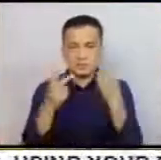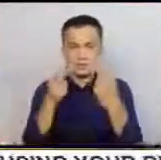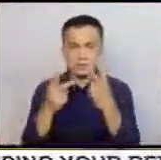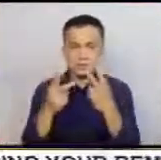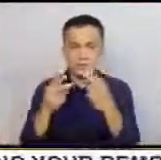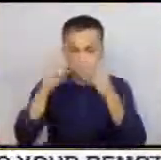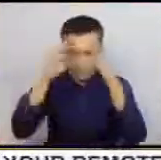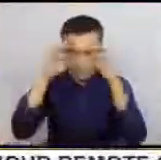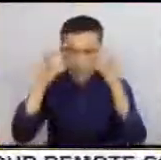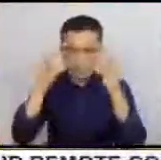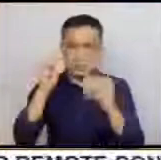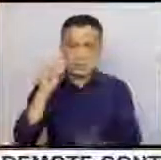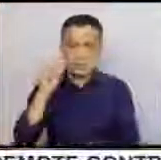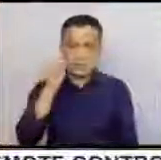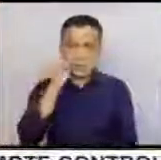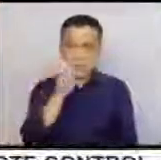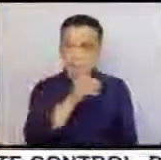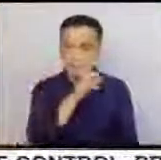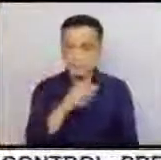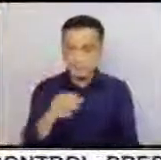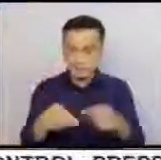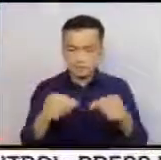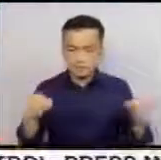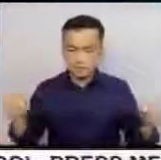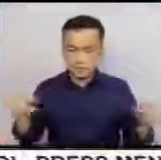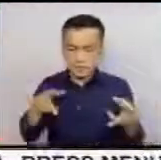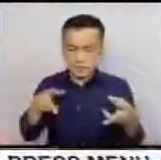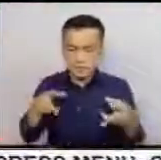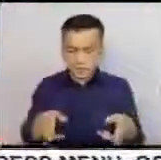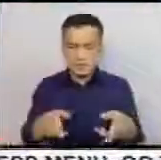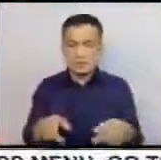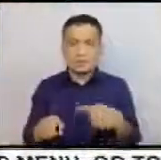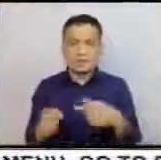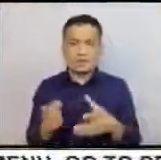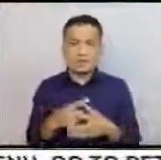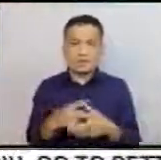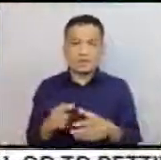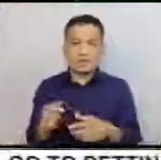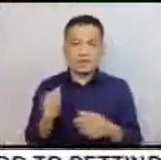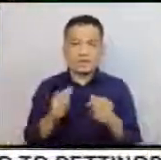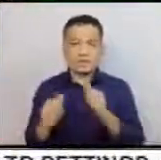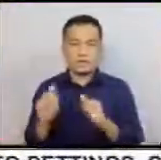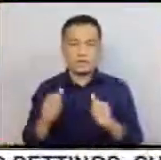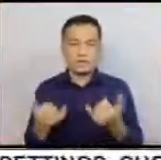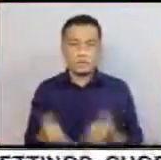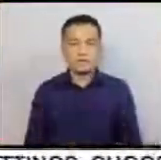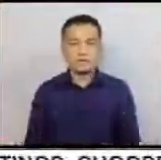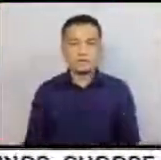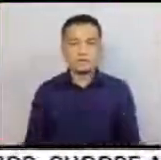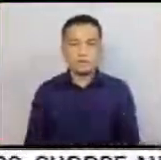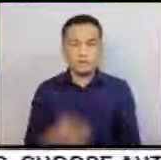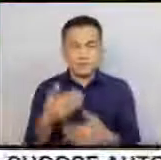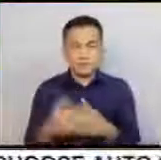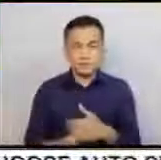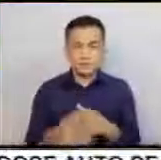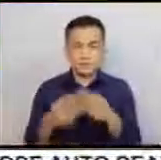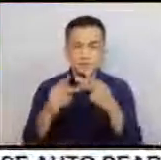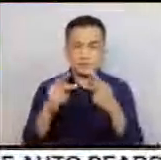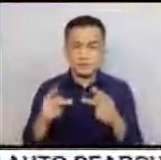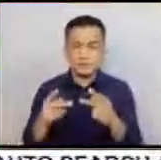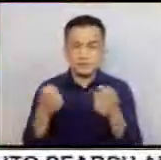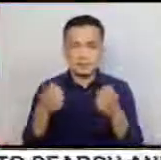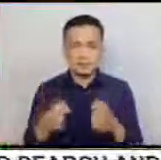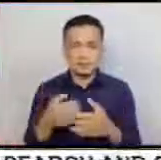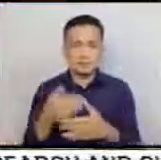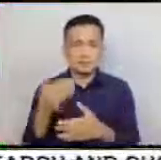ribbon cutting at ito nga ang kanyang unang aktibidad sa lungsod ngayong araw. Isusundan din ito ng isa pang public event kung saan